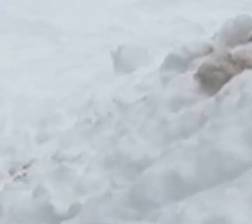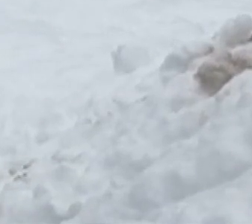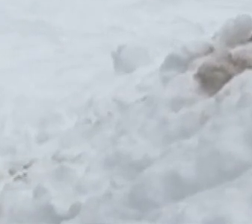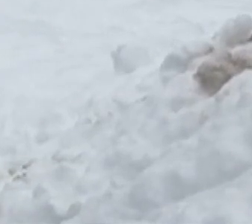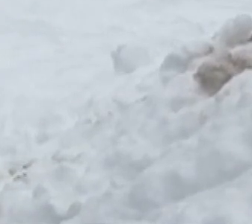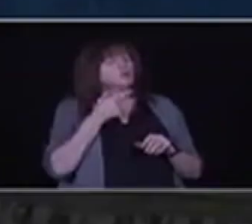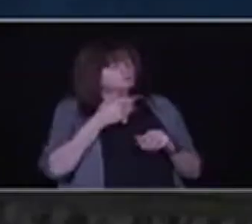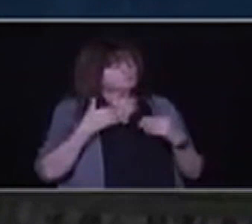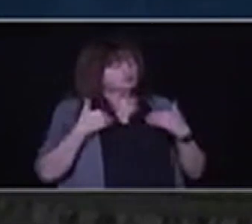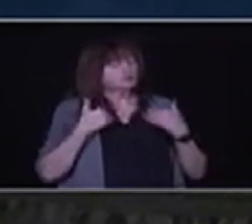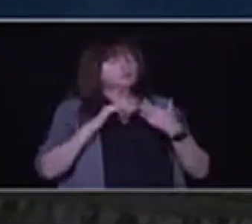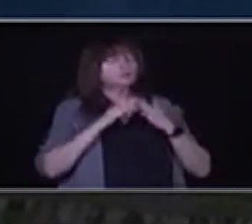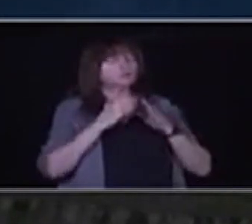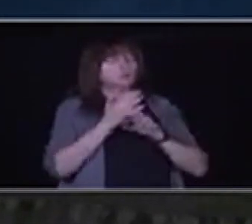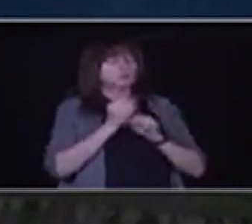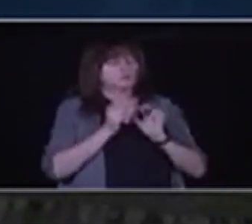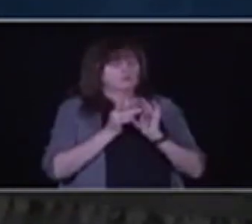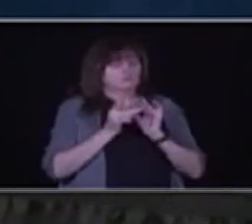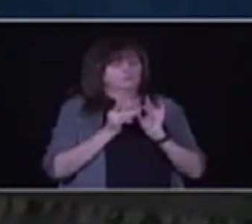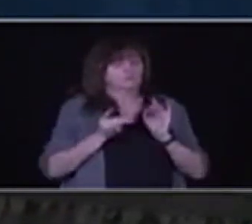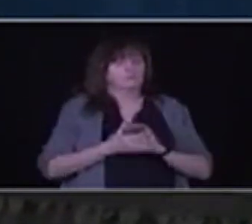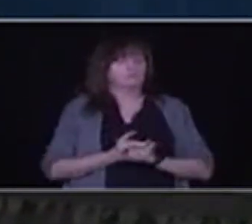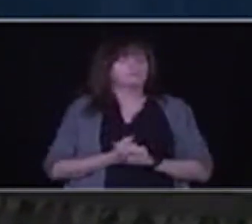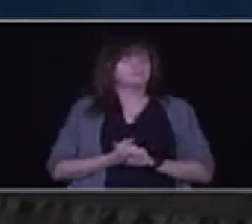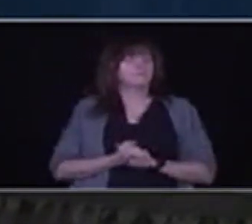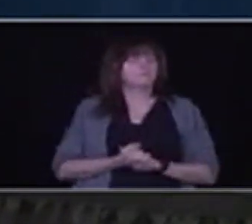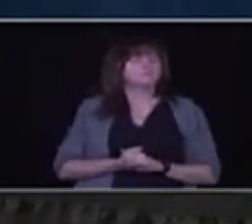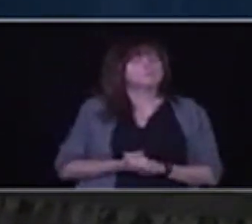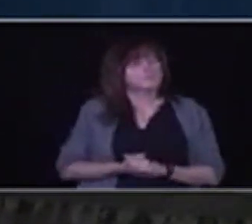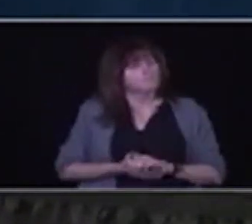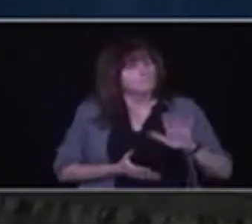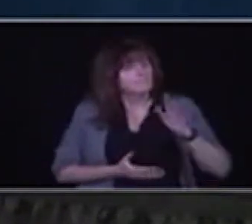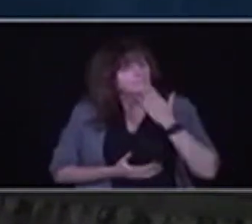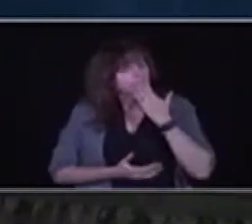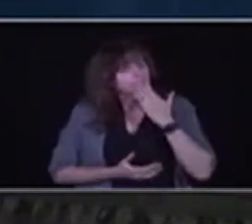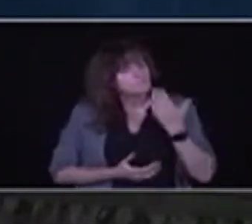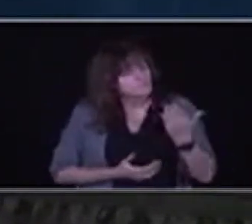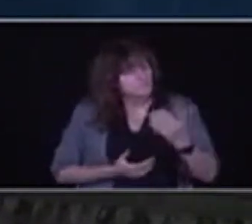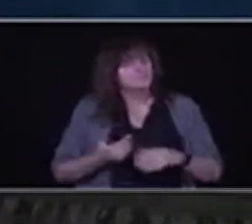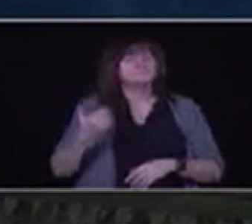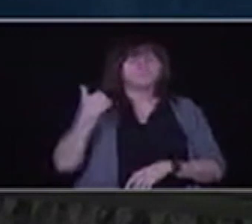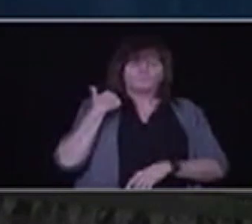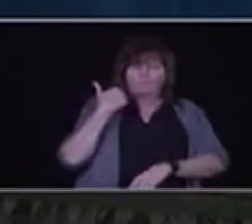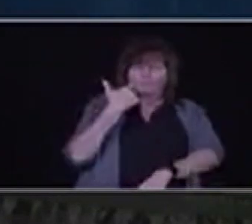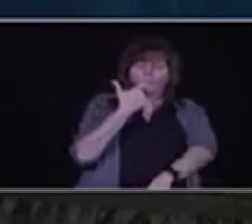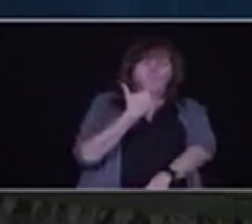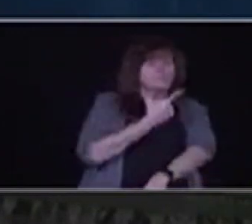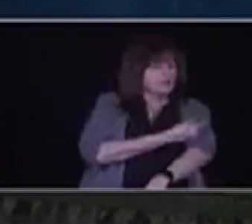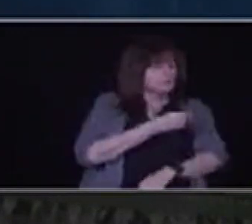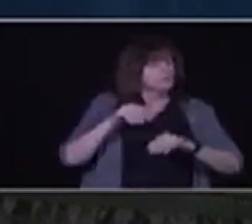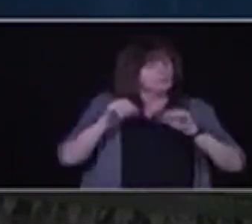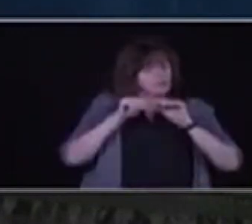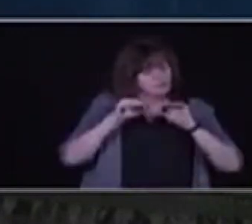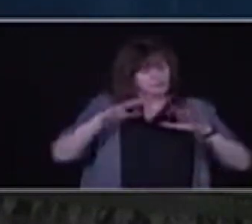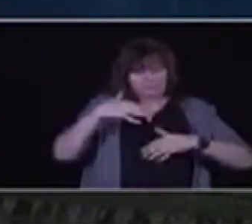ऑर्डर अधीन है। We are ensuring through our vaccine distribution that the people most closely to